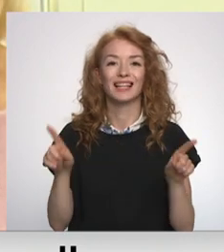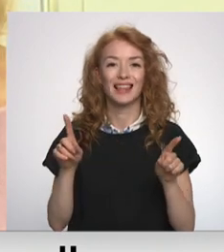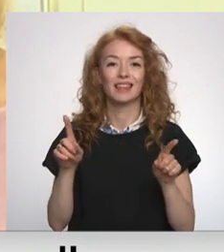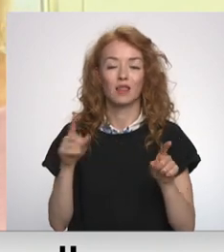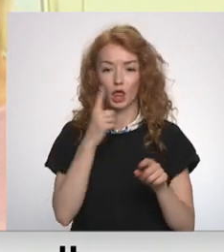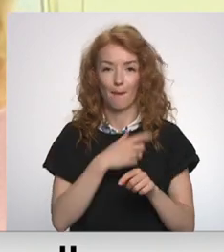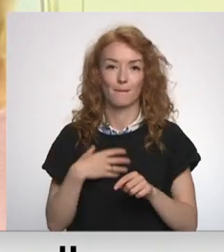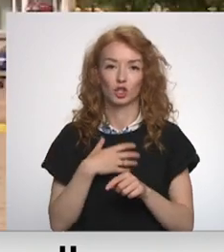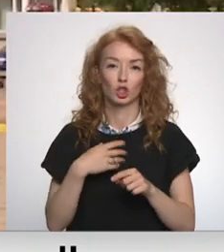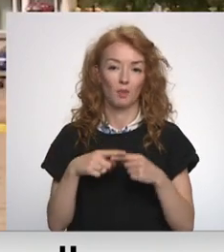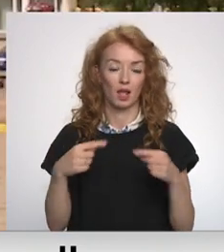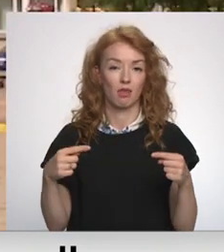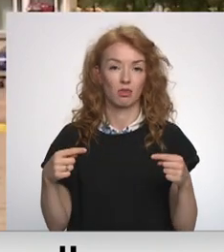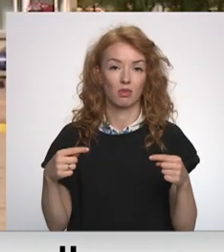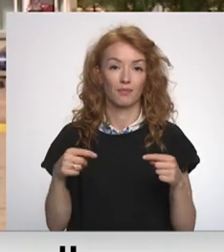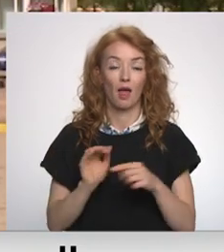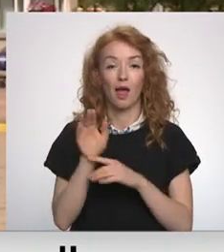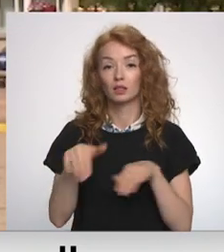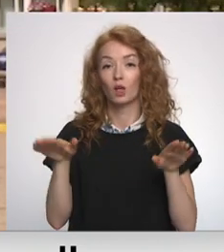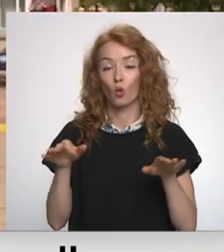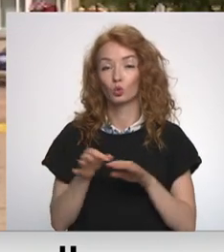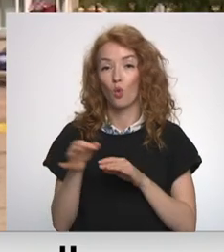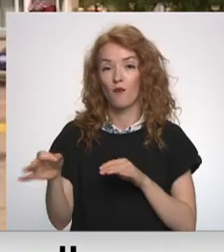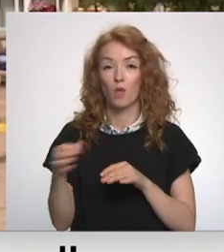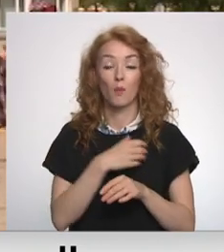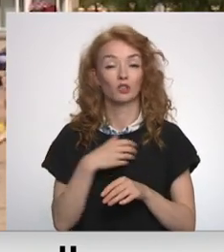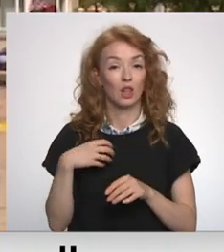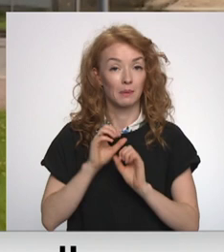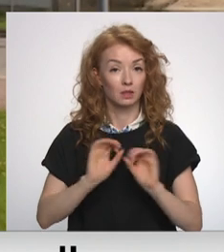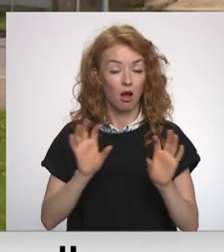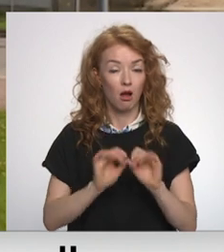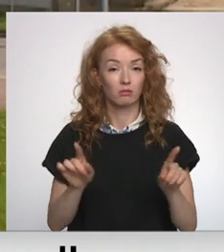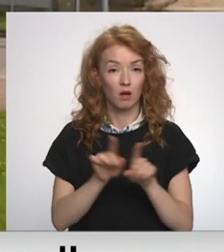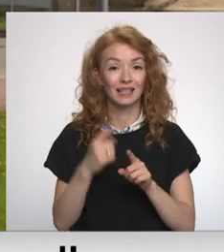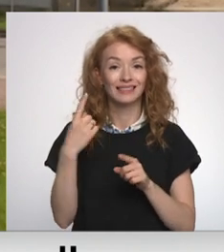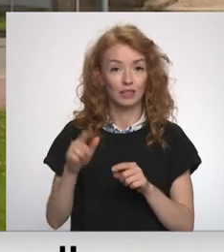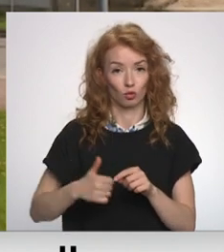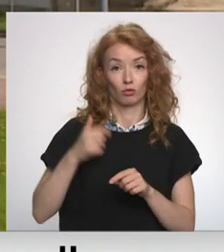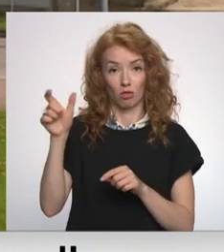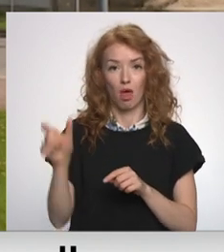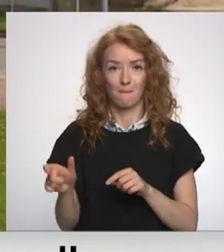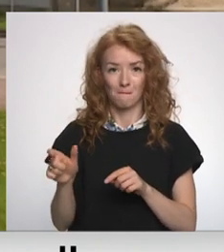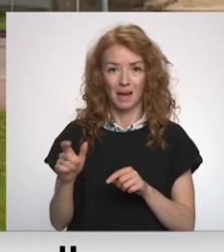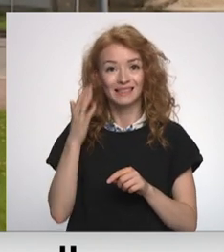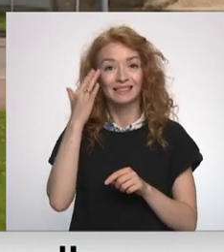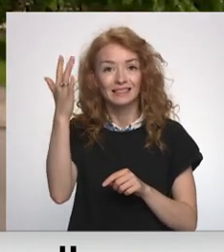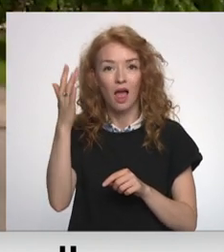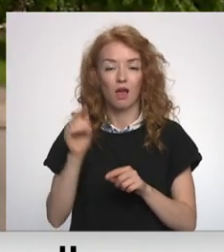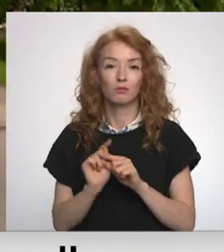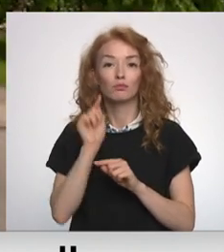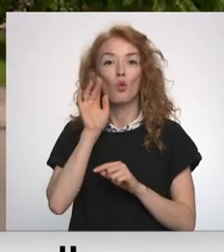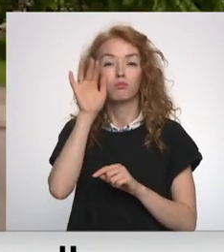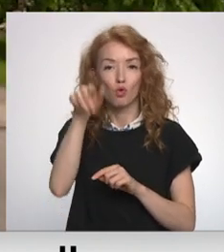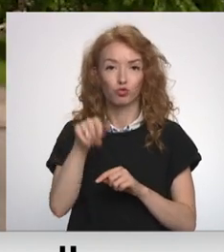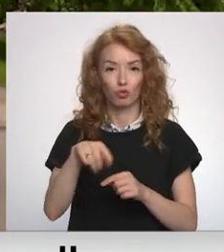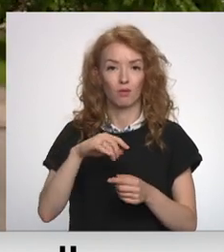sadzīvē nepieciešamā lieta. Aizkrauklas novada pašvaldībā skaidro, ka arī citi uzņēmēji ar cerībām raugās uz topošo Zalves